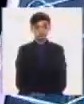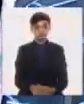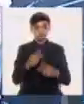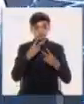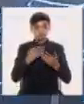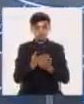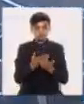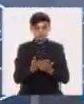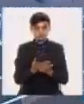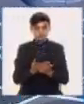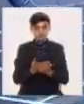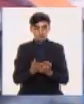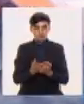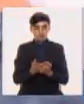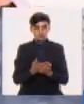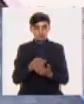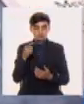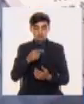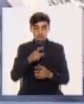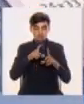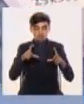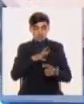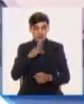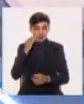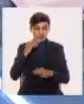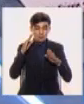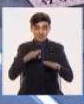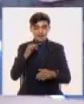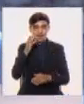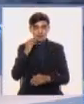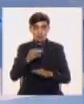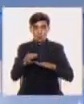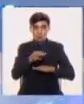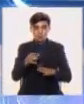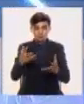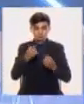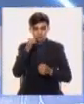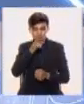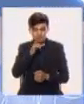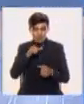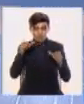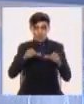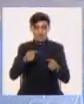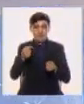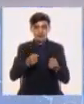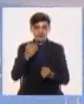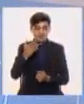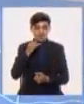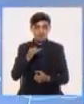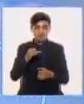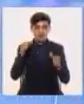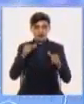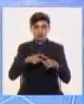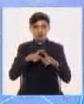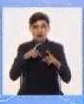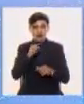Вы смотрите новости Информбюро. Тысячи людей в Алматы и Алматинской области не могут получить водительские права. Выпускники автошкол уже